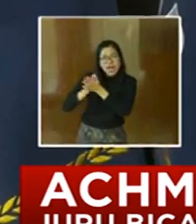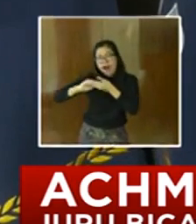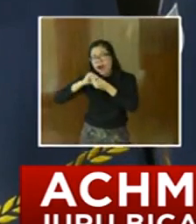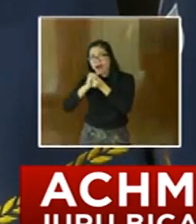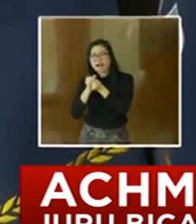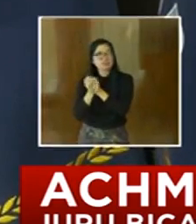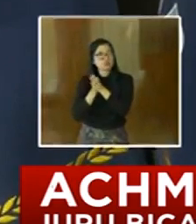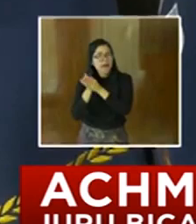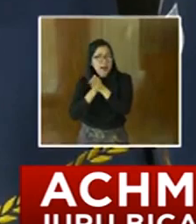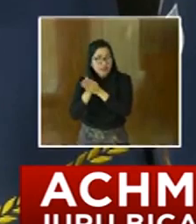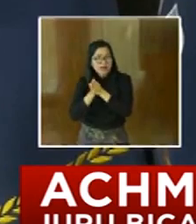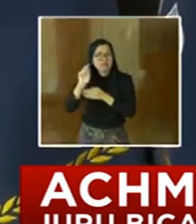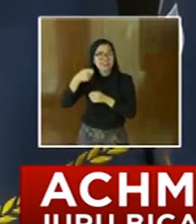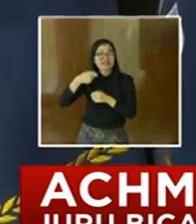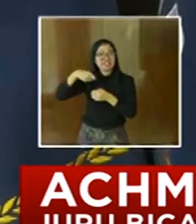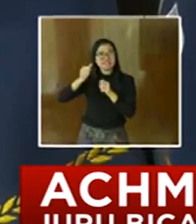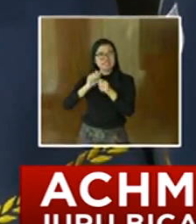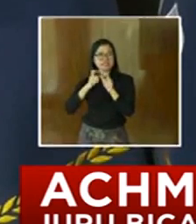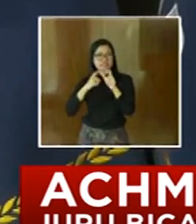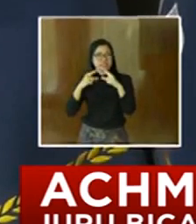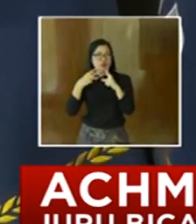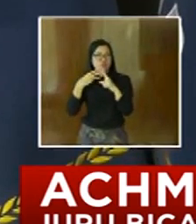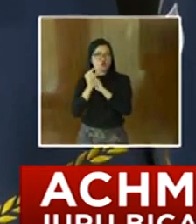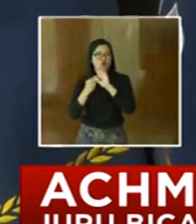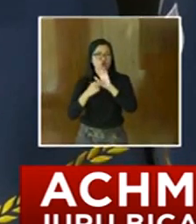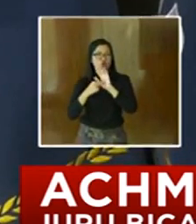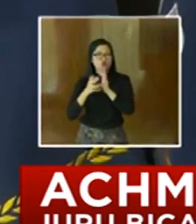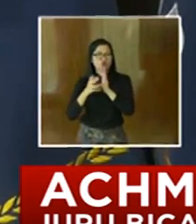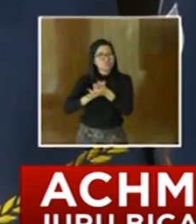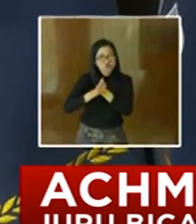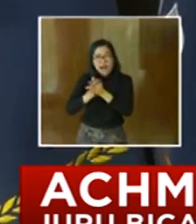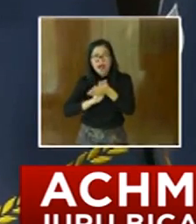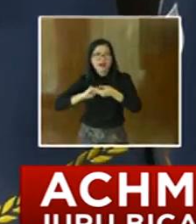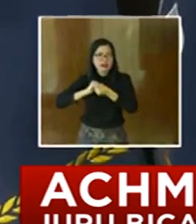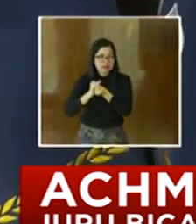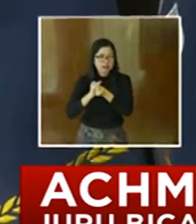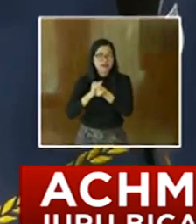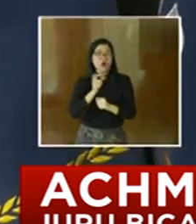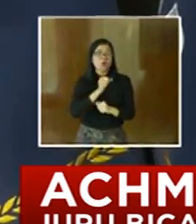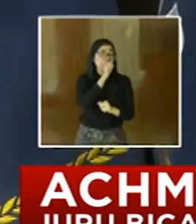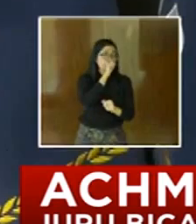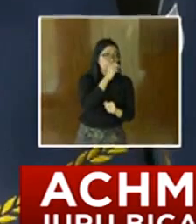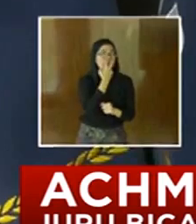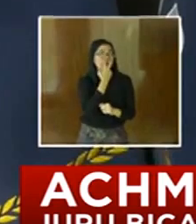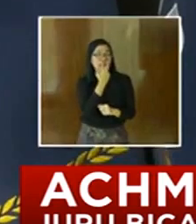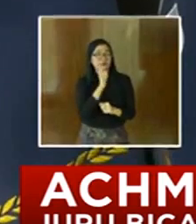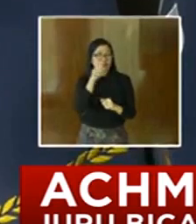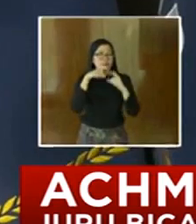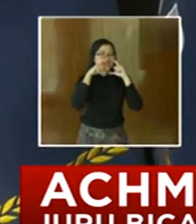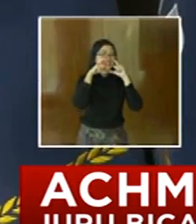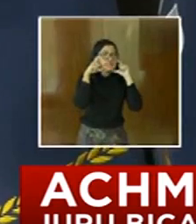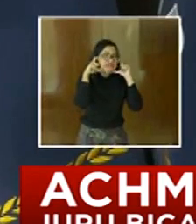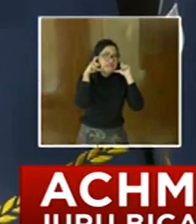dengan sabun kemudian kalau ada yang batuk pilek gunakan masker